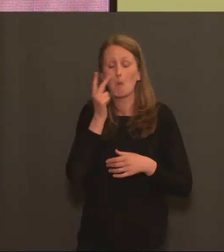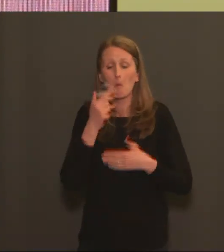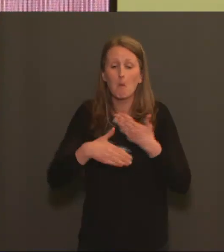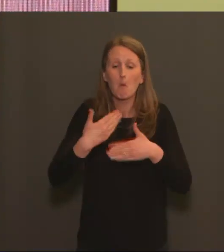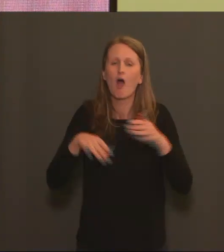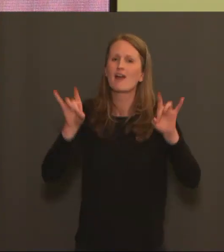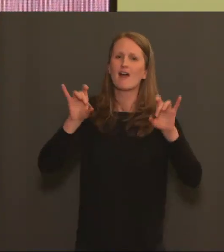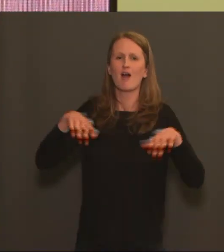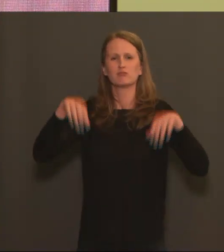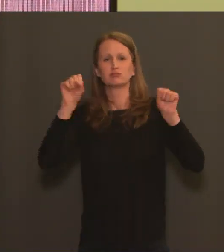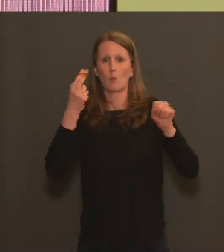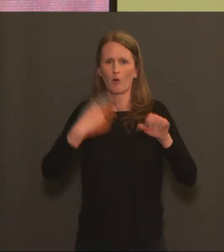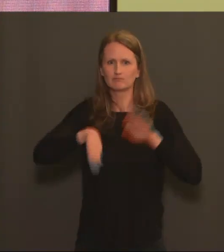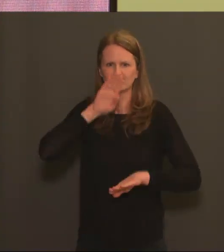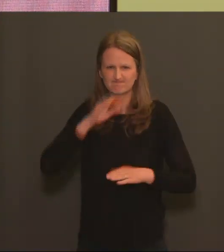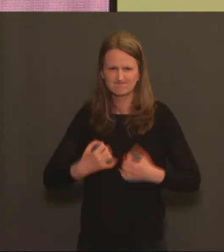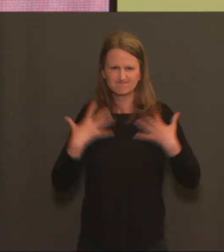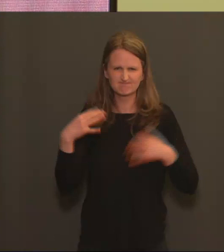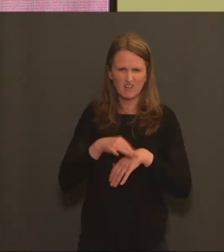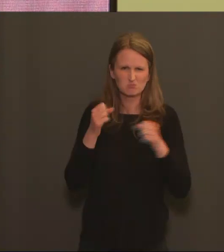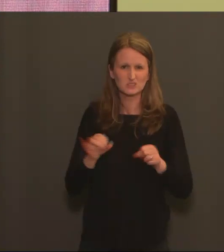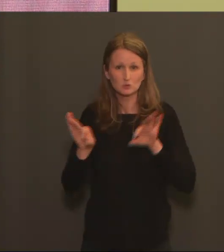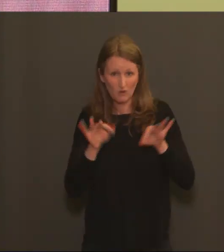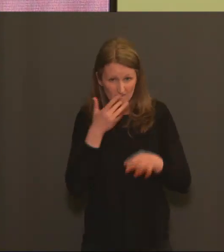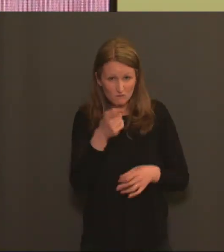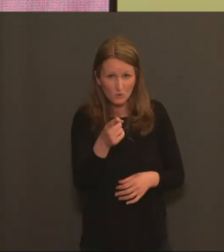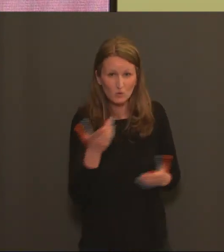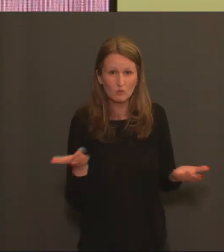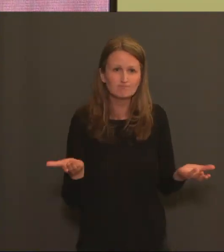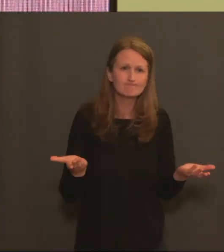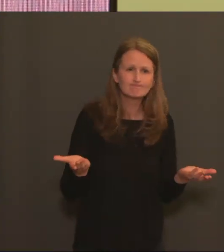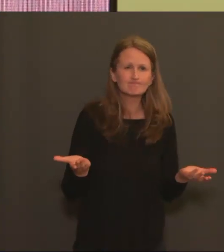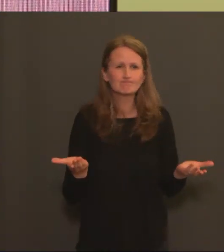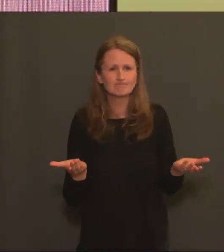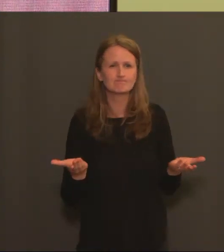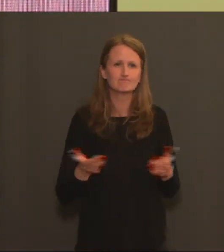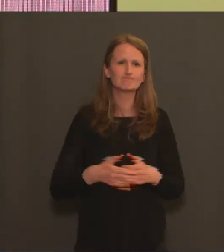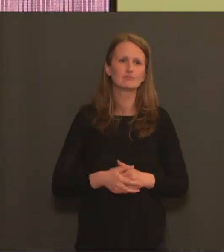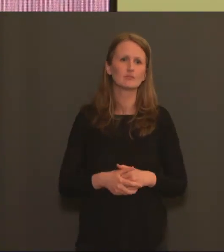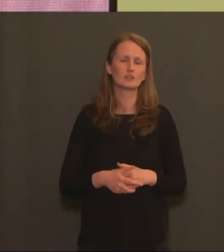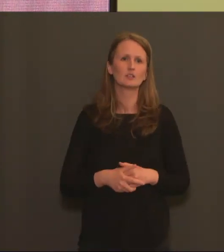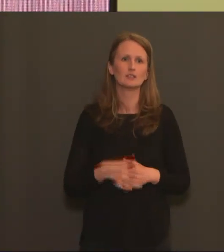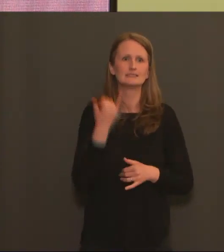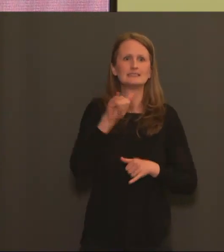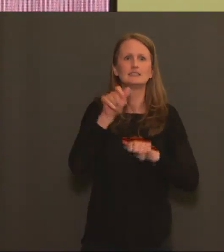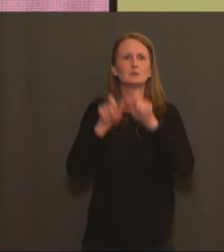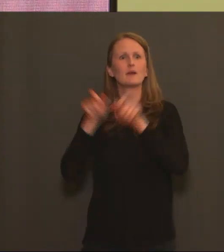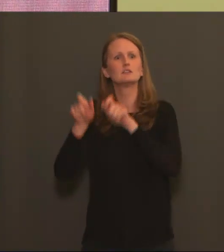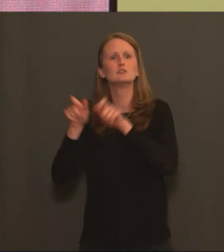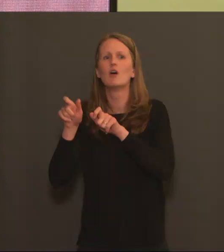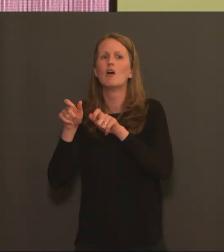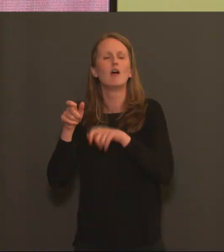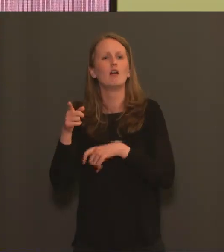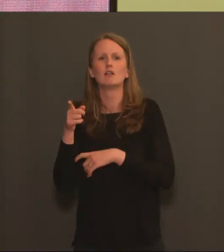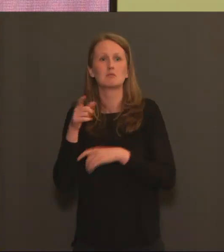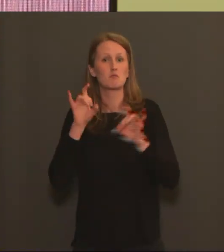Ceux qui ne se font pas vacciner actuellement ou qui ne se feront pas vacciner dans les semaines et les mois qui viennent feront probablement l'infection dans